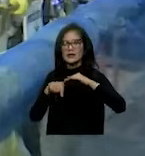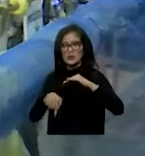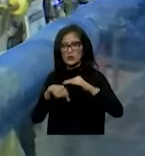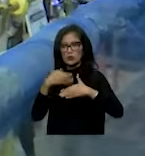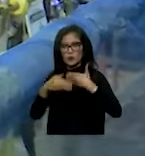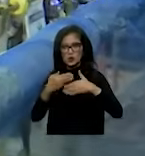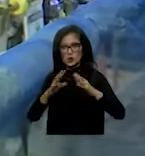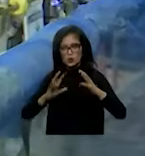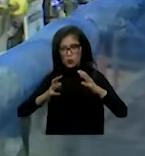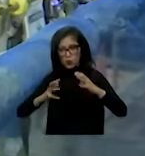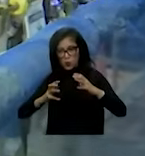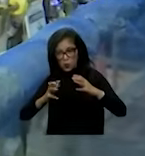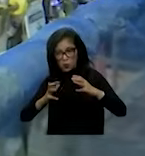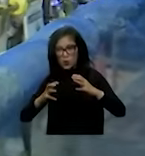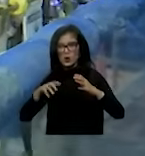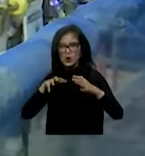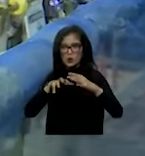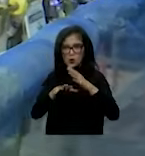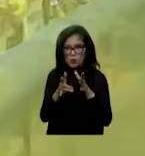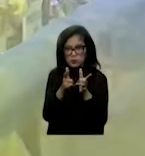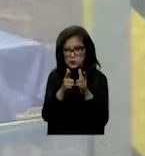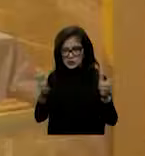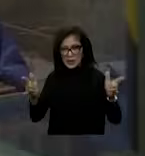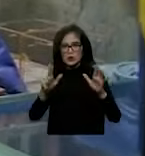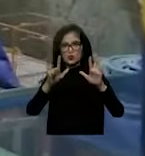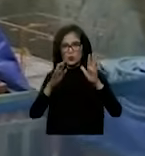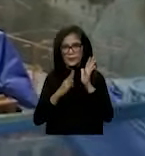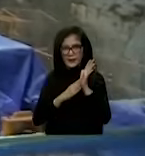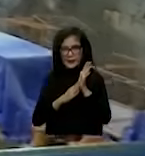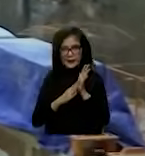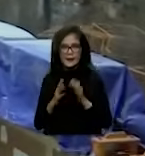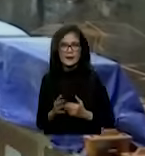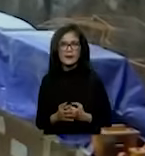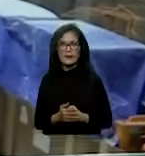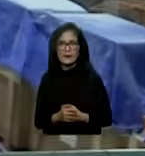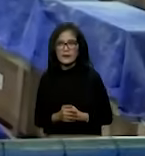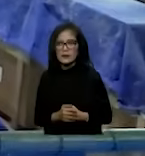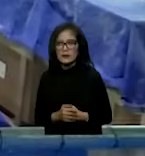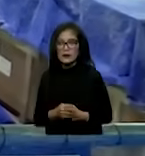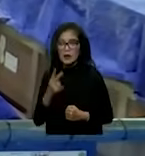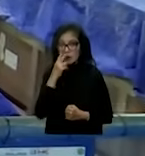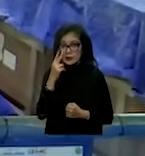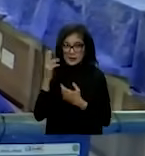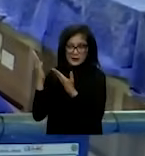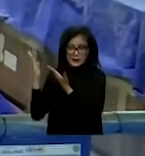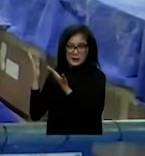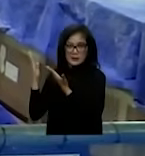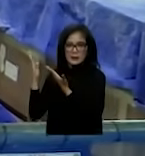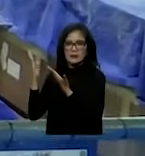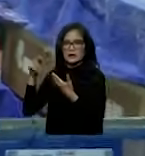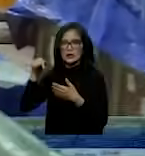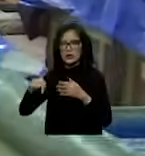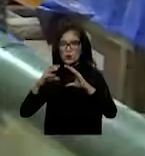bor berdiameter hampir 7 meter. Dapat dilihat di layar kaca untuk tunnelnya ini